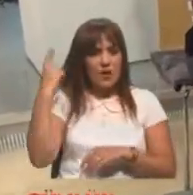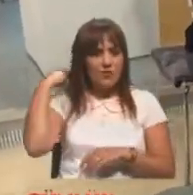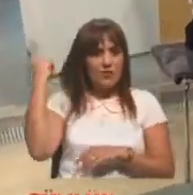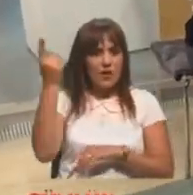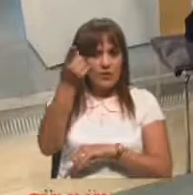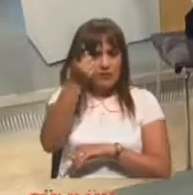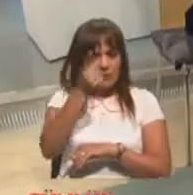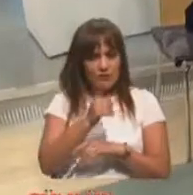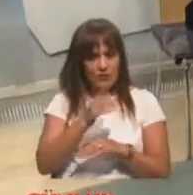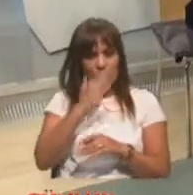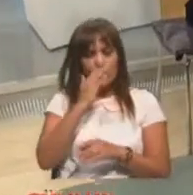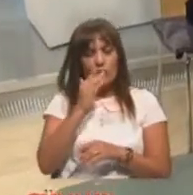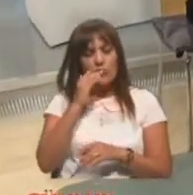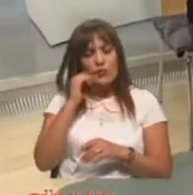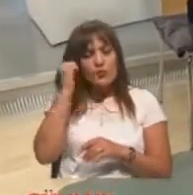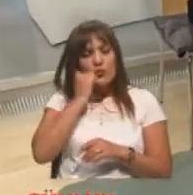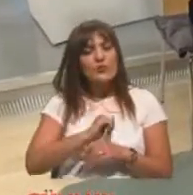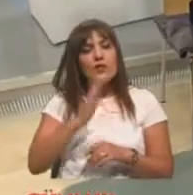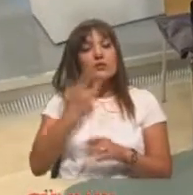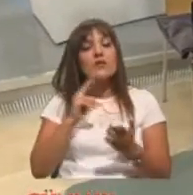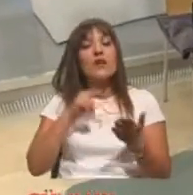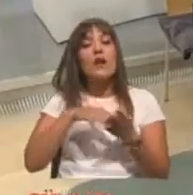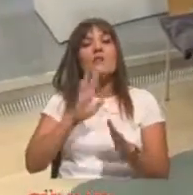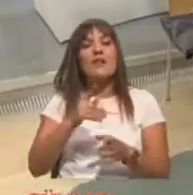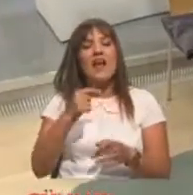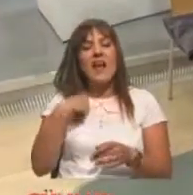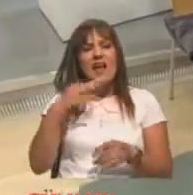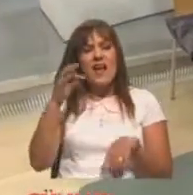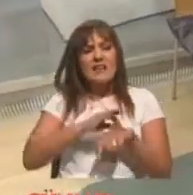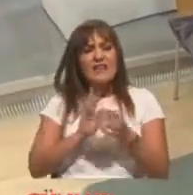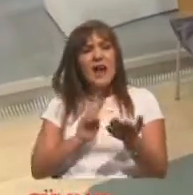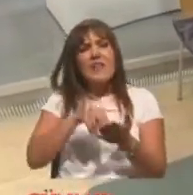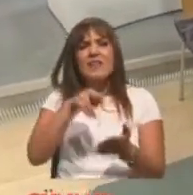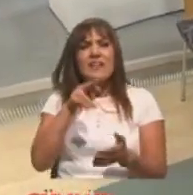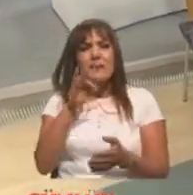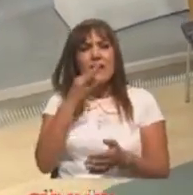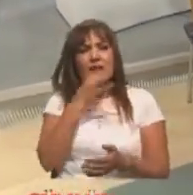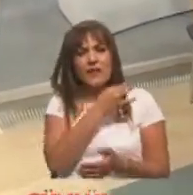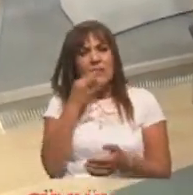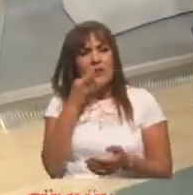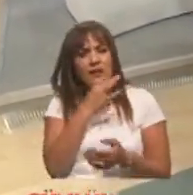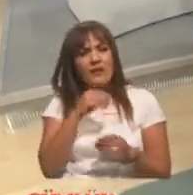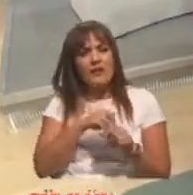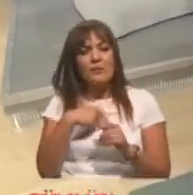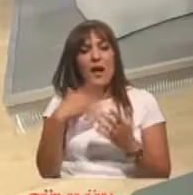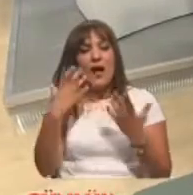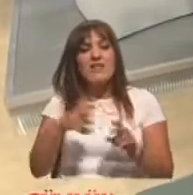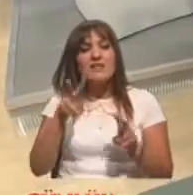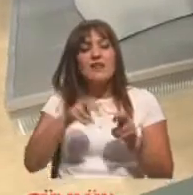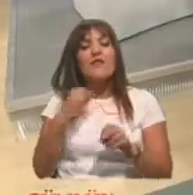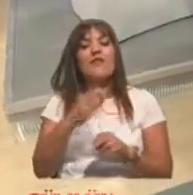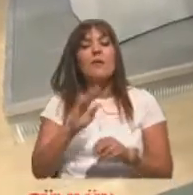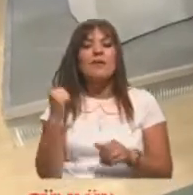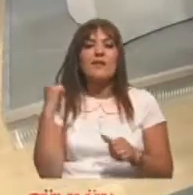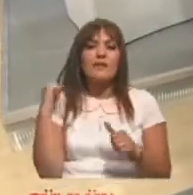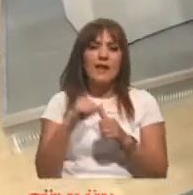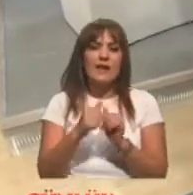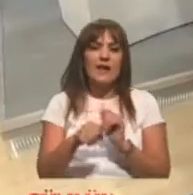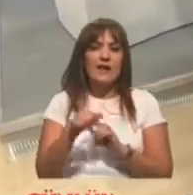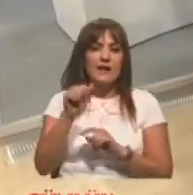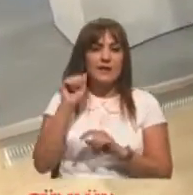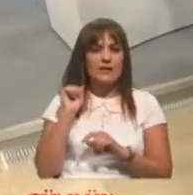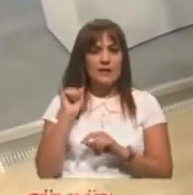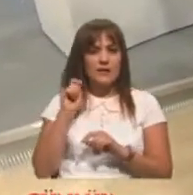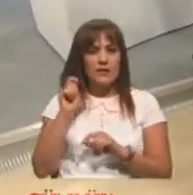düz. Henüz kalkmadım ama her an kalkacak şekilde duruyorum. Tam ağırlığı sandalyeye vermedim ve tekrar geriye